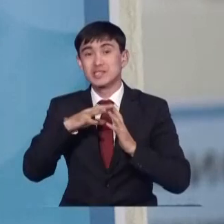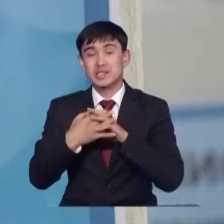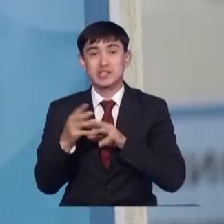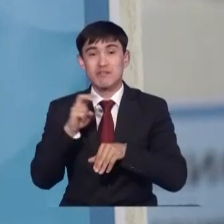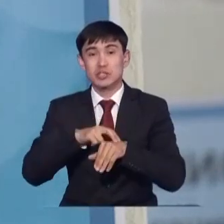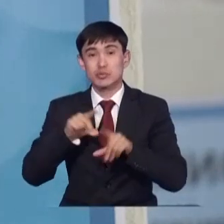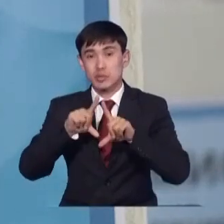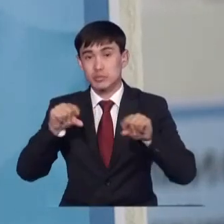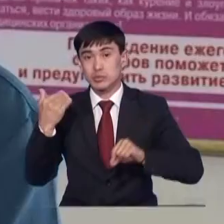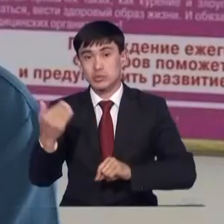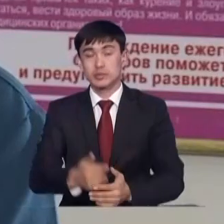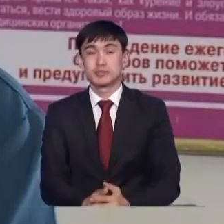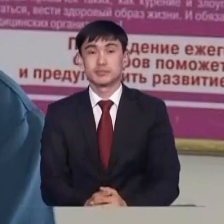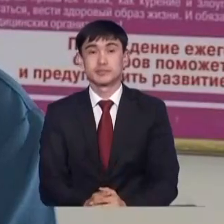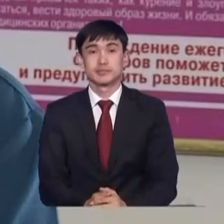врачебной